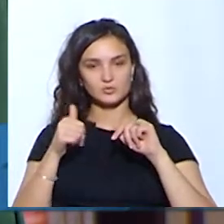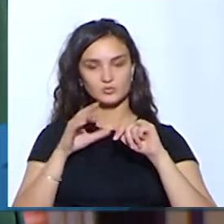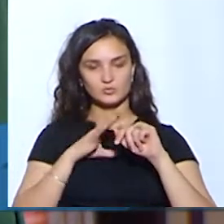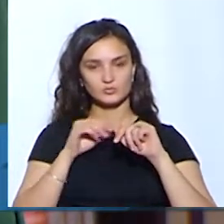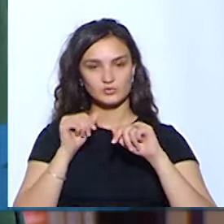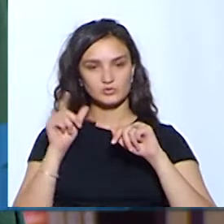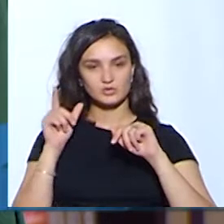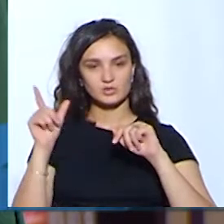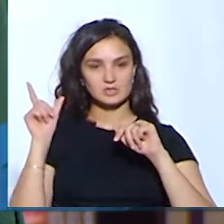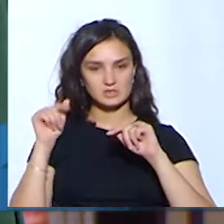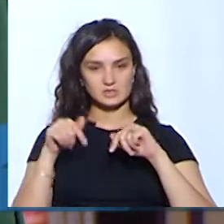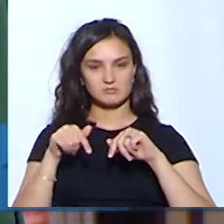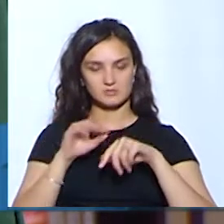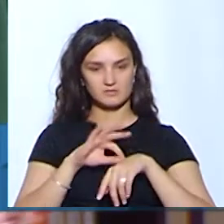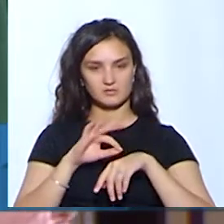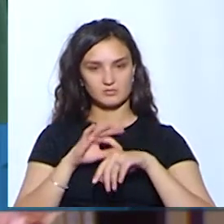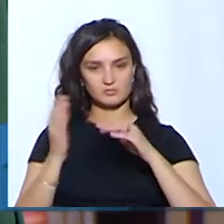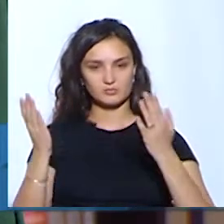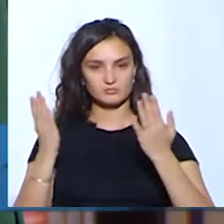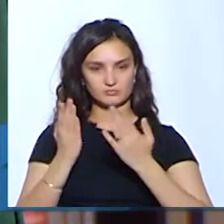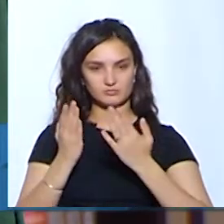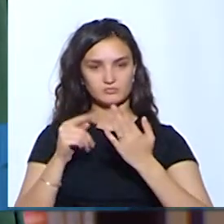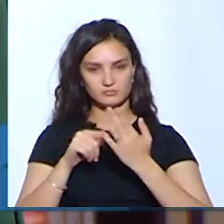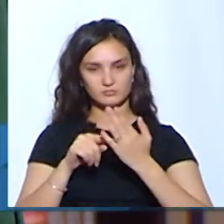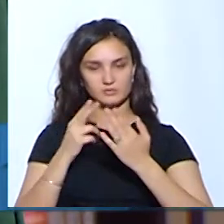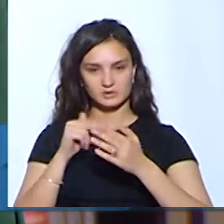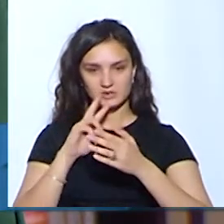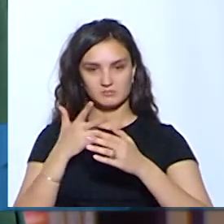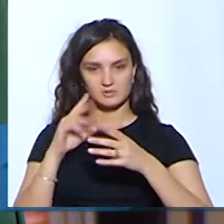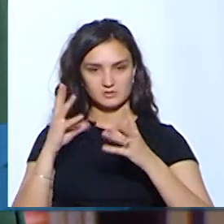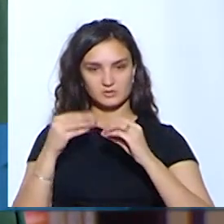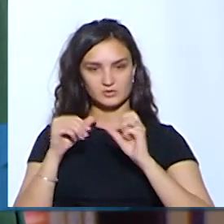შარშან წინ ამ კვირაში ავადობა. ანუ შეადაროს. კი, სამი წლის ავადობა შეუძლია შეადაროს.